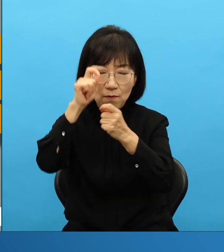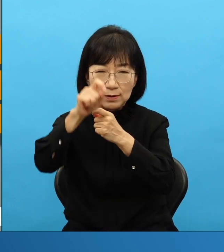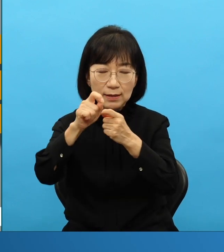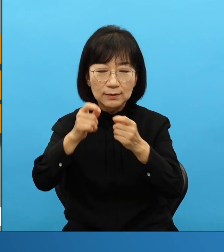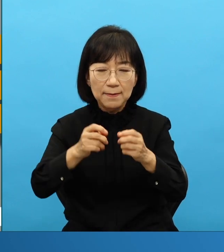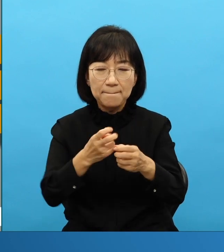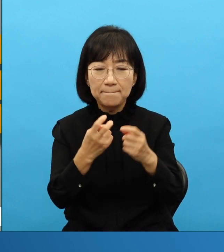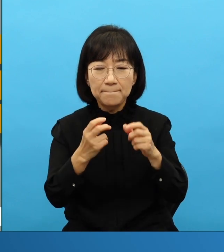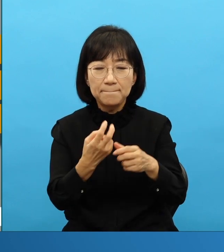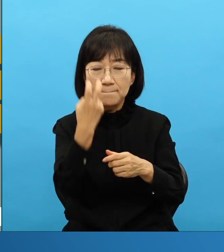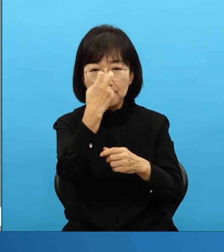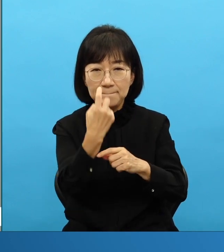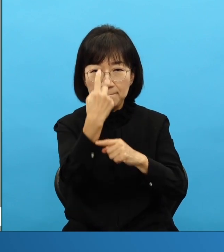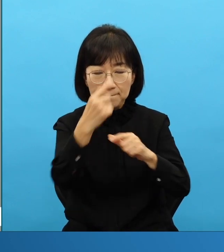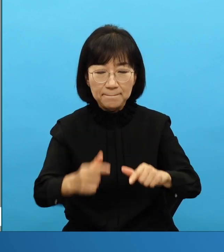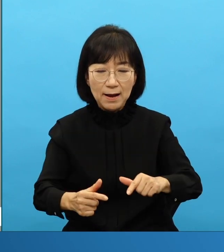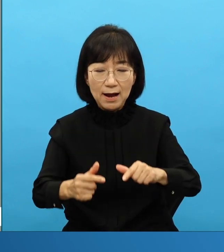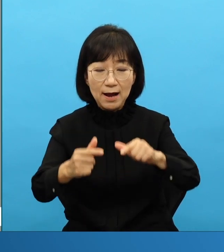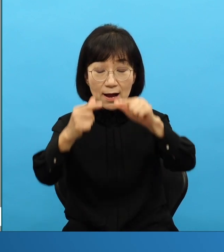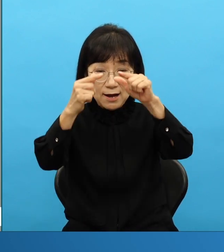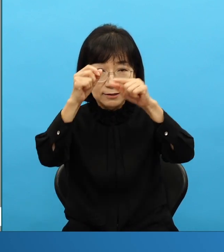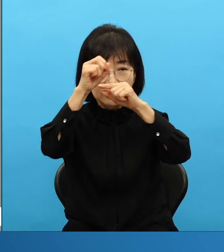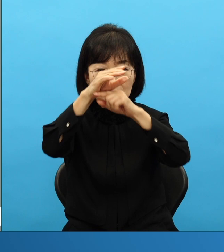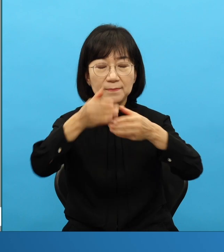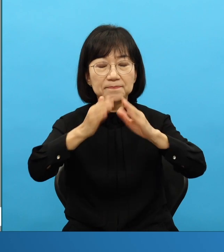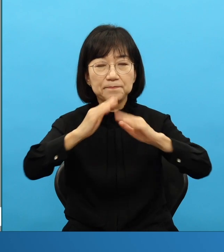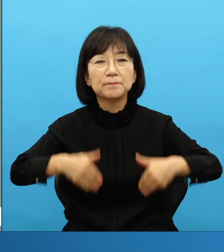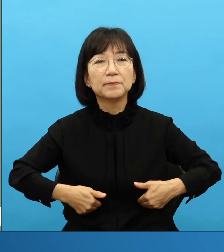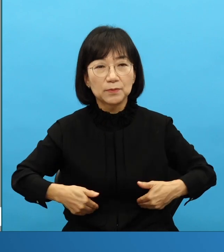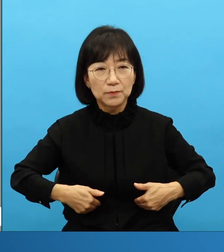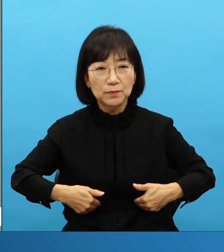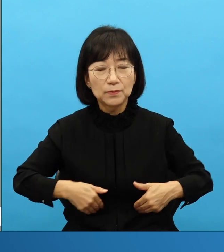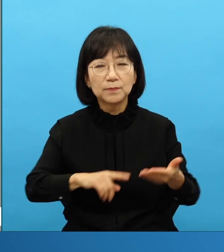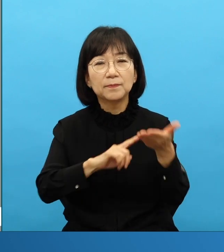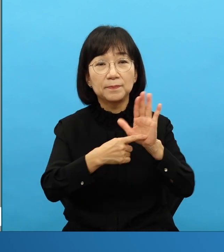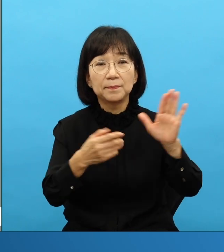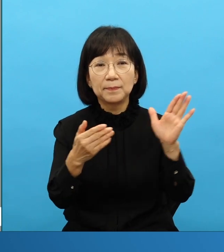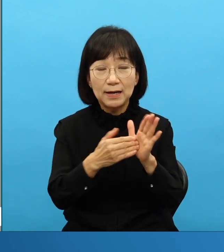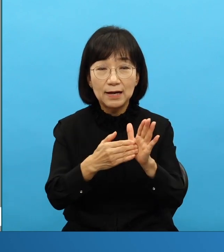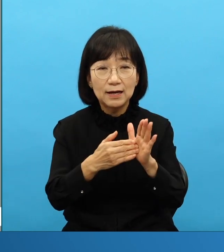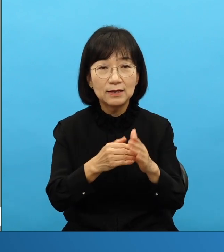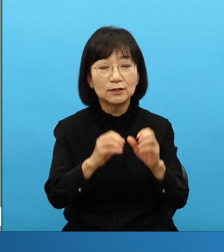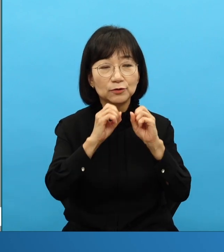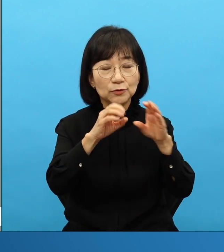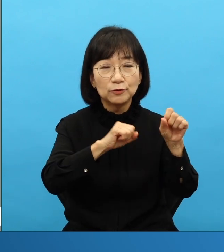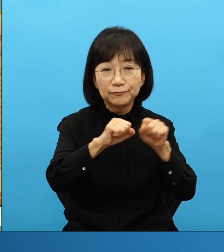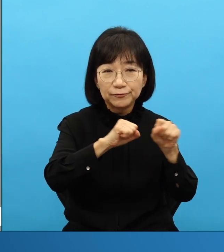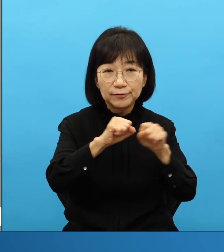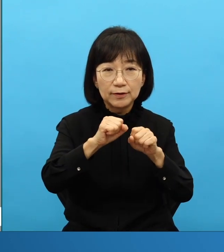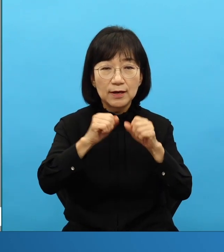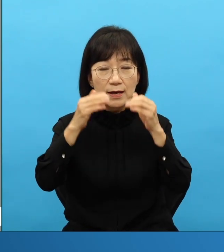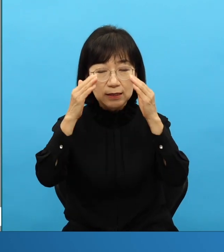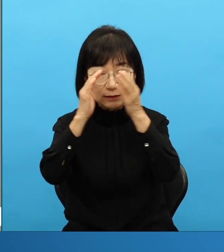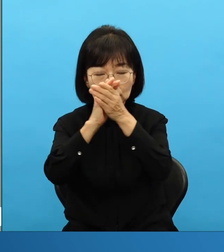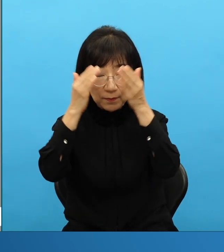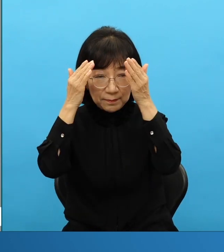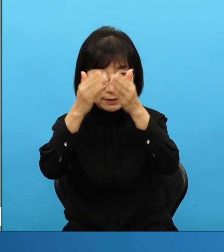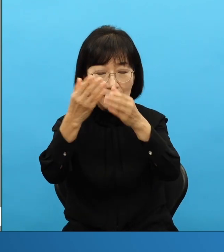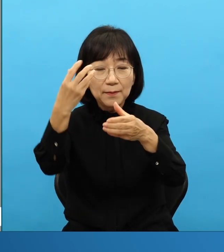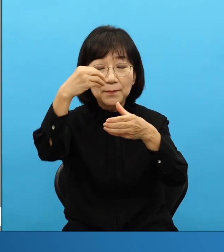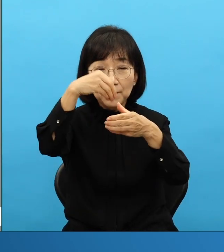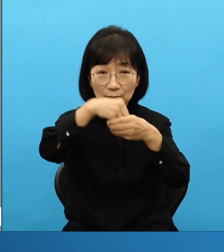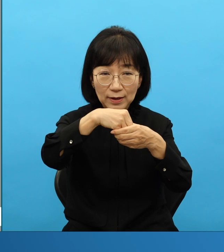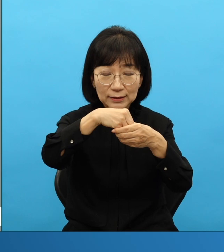한다고 강조했습니다. 2024년 전도운동과 기도의 방향이 담긴 새해 표어와 류광수 목사의